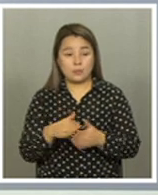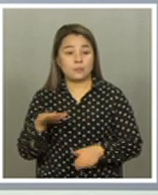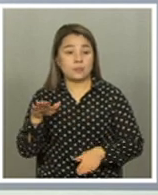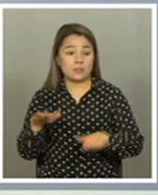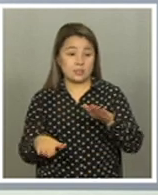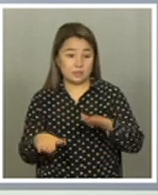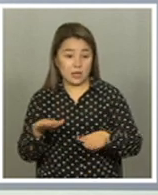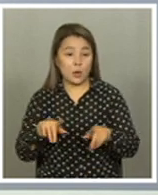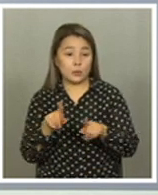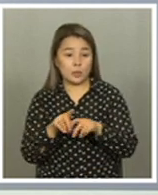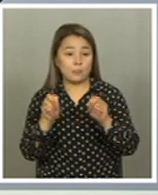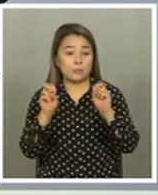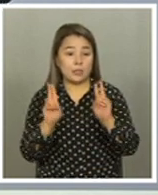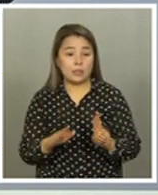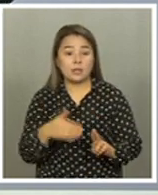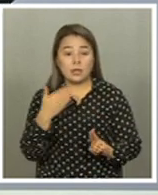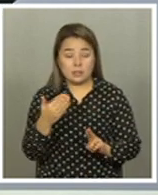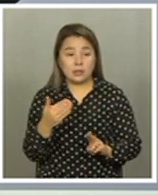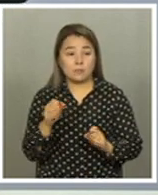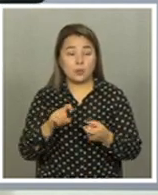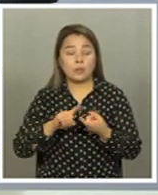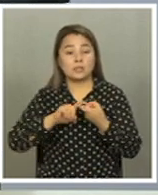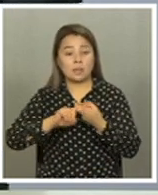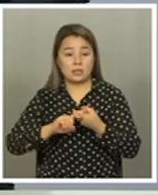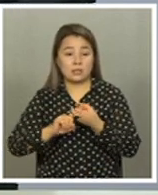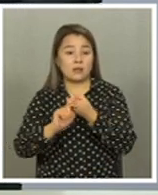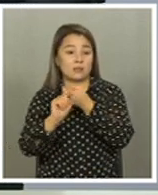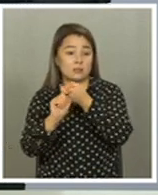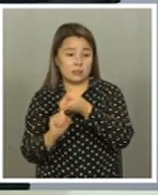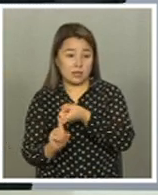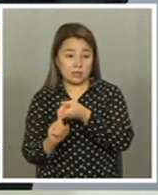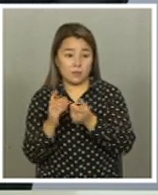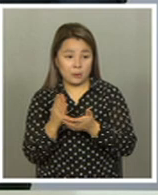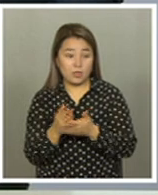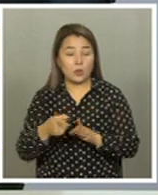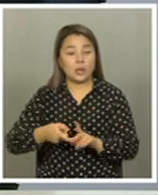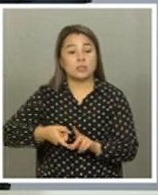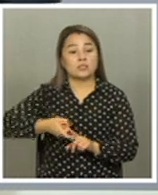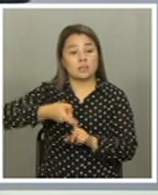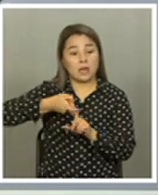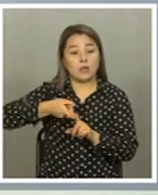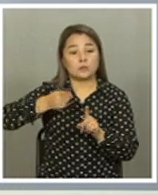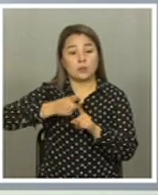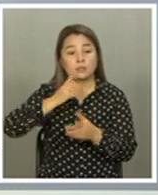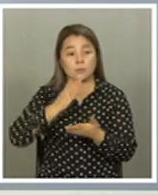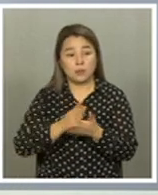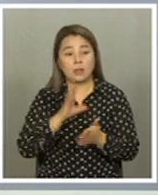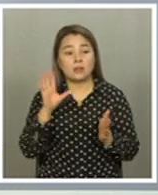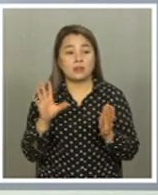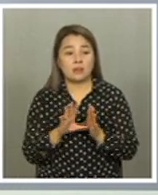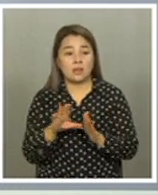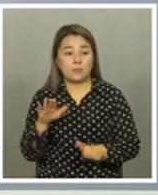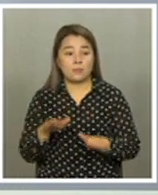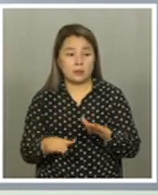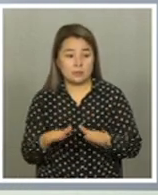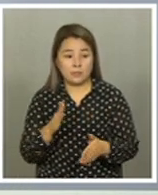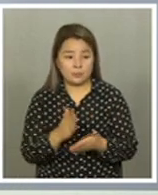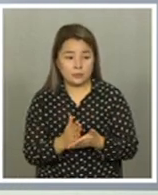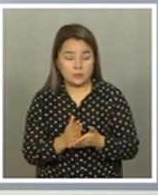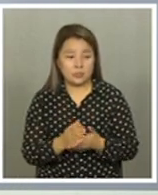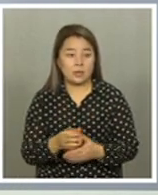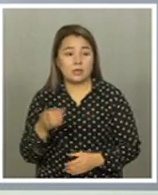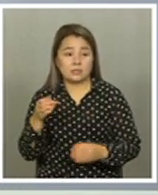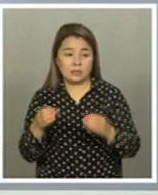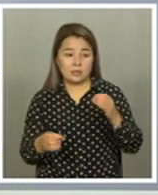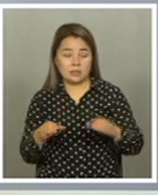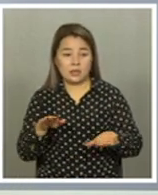массаны өлшеуге арналған енді таразы бар мынандай, және серіппелі таразы бар. Электронды таразы, енді таразы